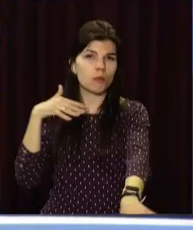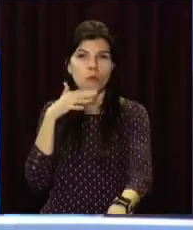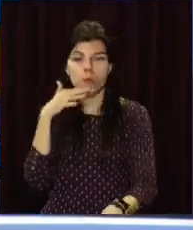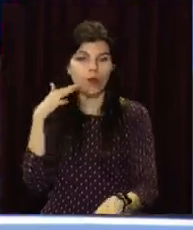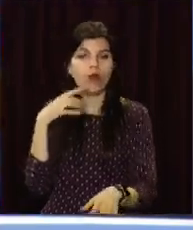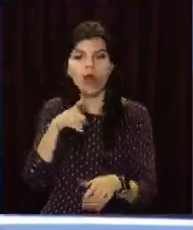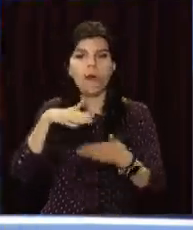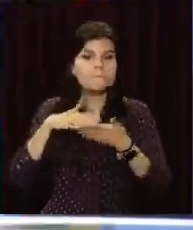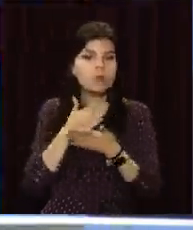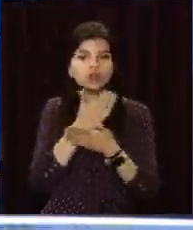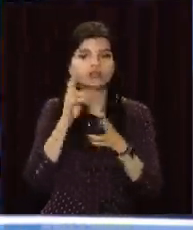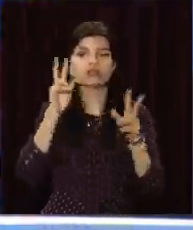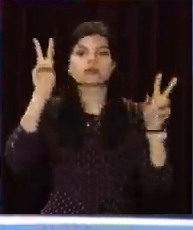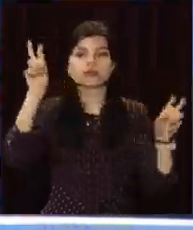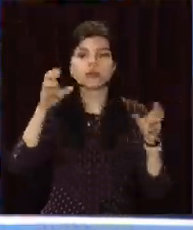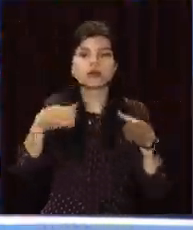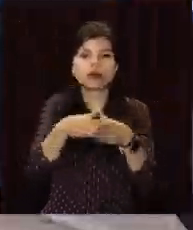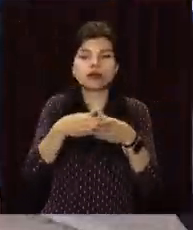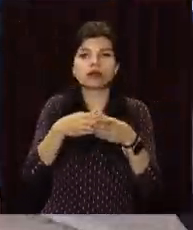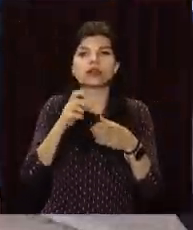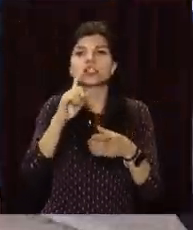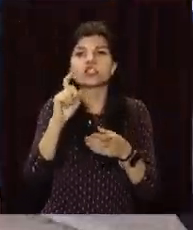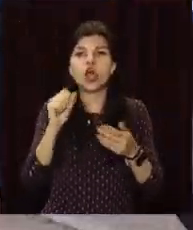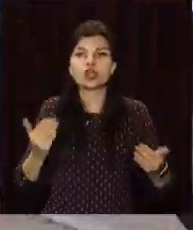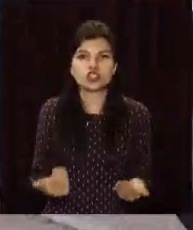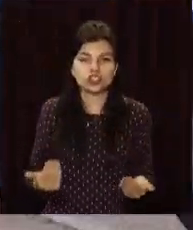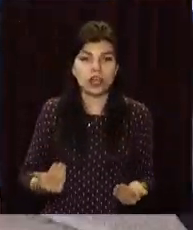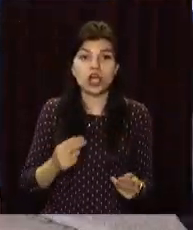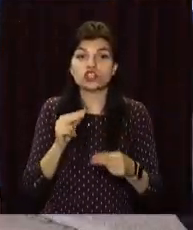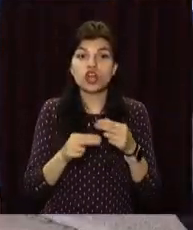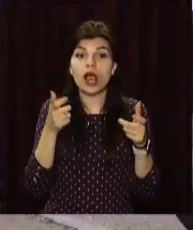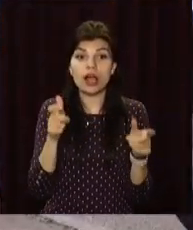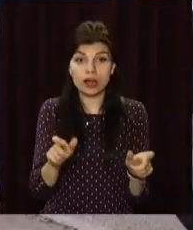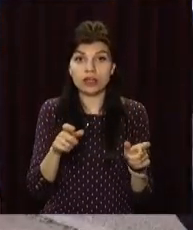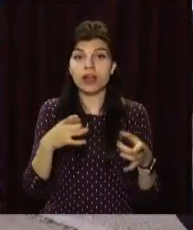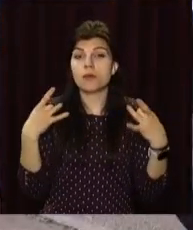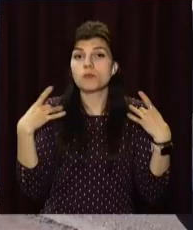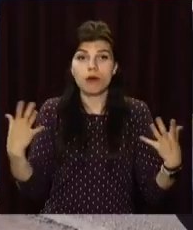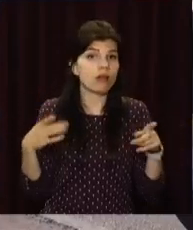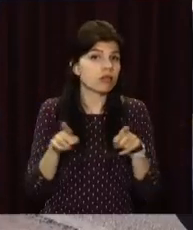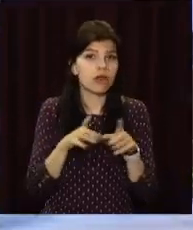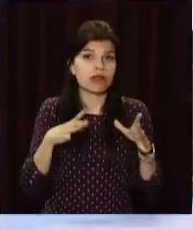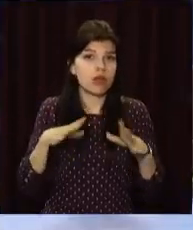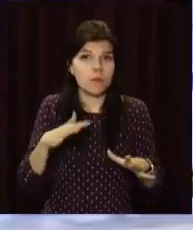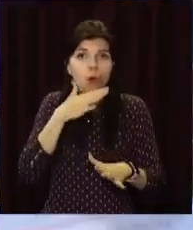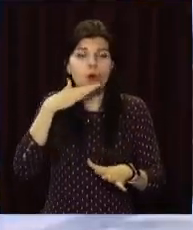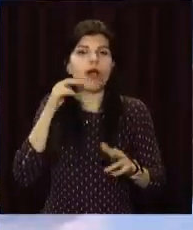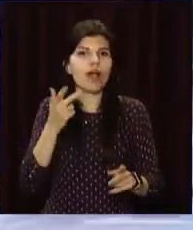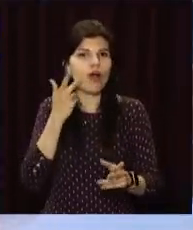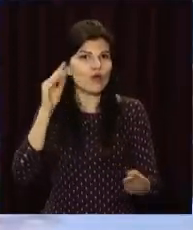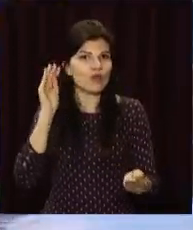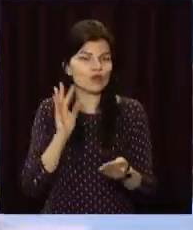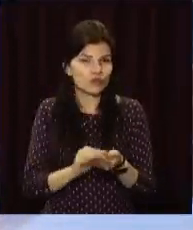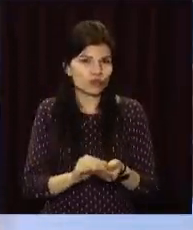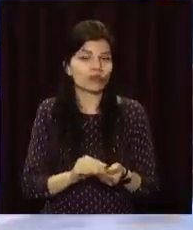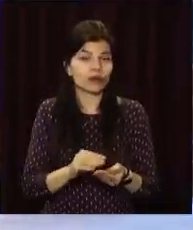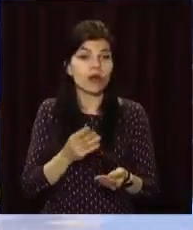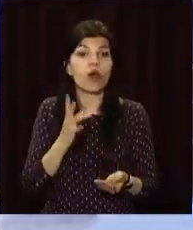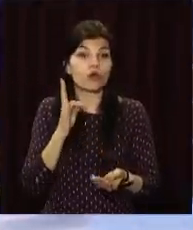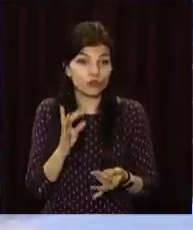ініціювала політична партія «Опозиційна платформа за життя». Через карантин святкування не було таким масштабним, як зазвичай, кажуть